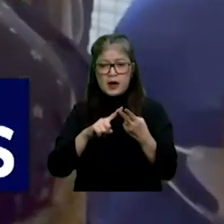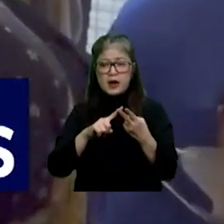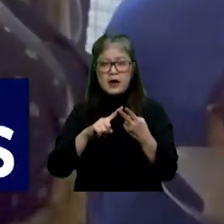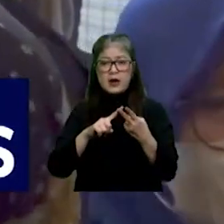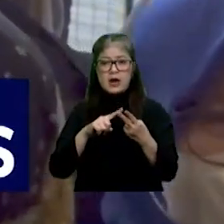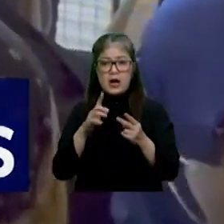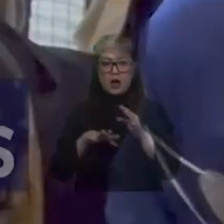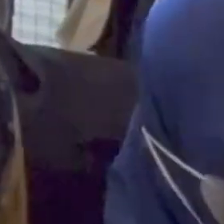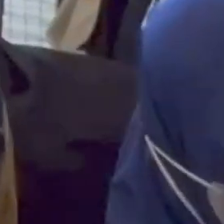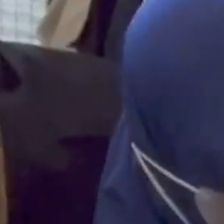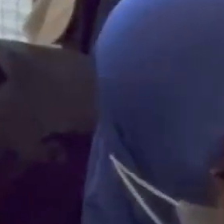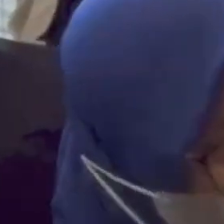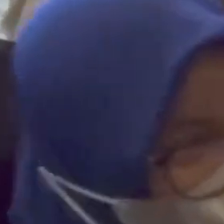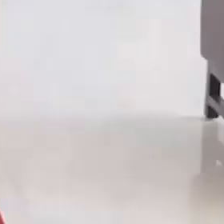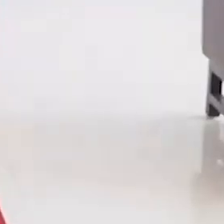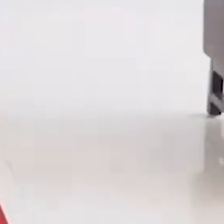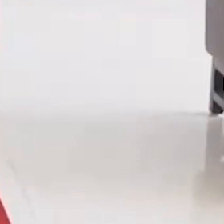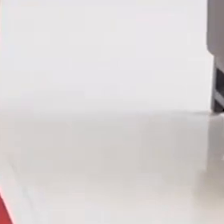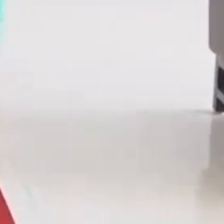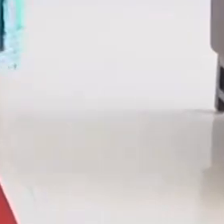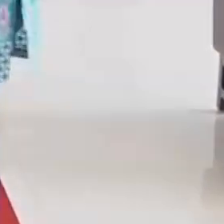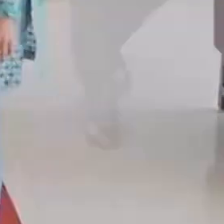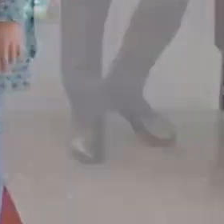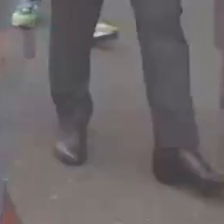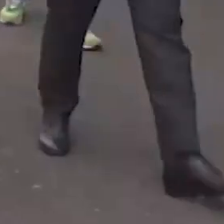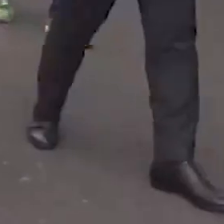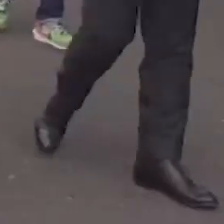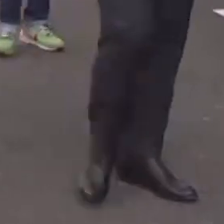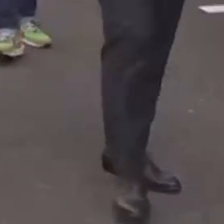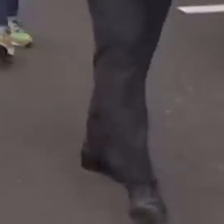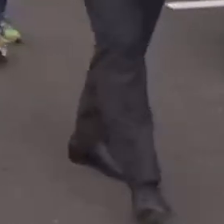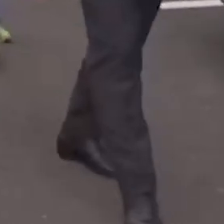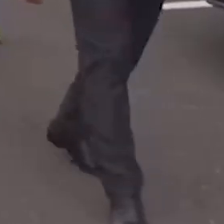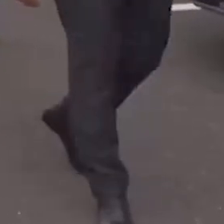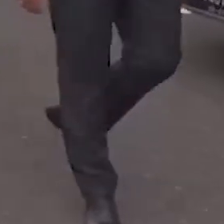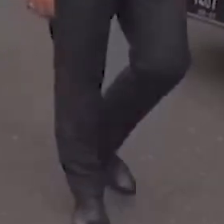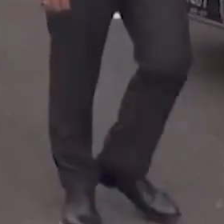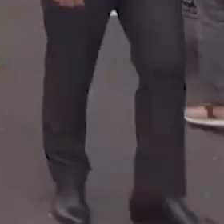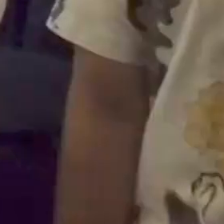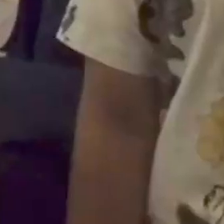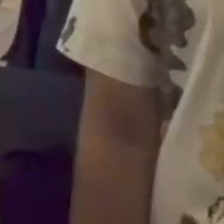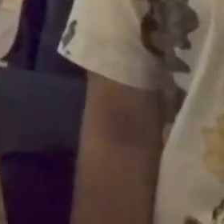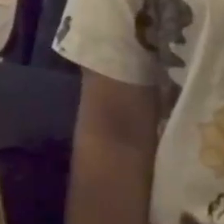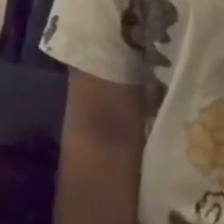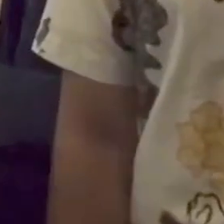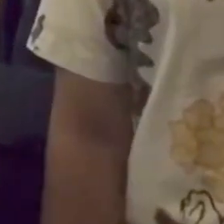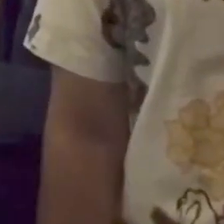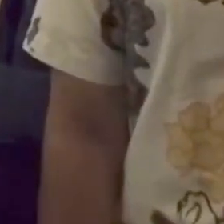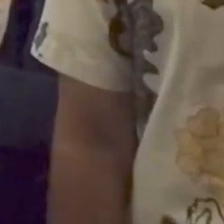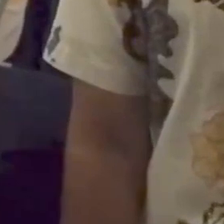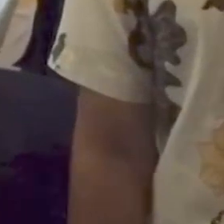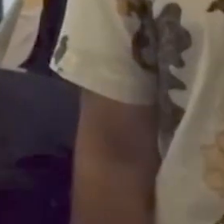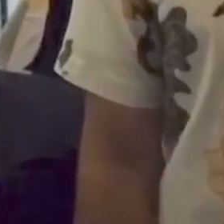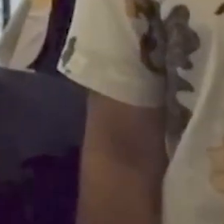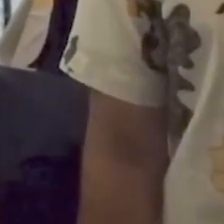korupsi dan pungli ya. Yang ketiga, tentu banyak insentif yang diberikan oleh pemerintah pusat ya. Kecepatan